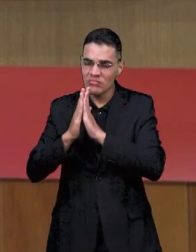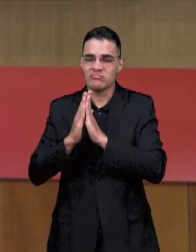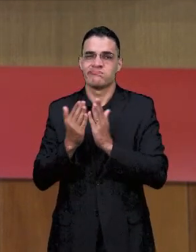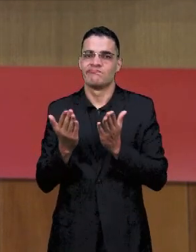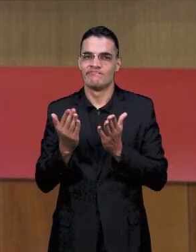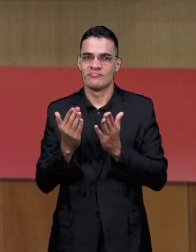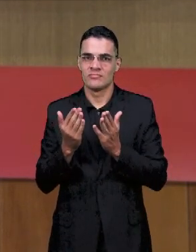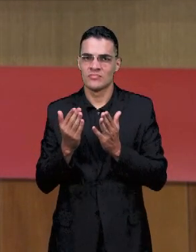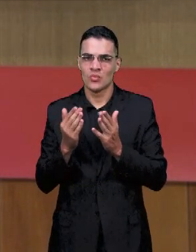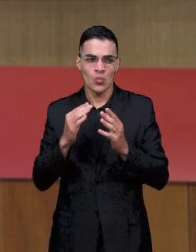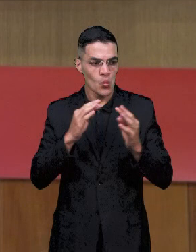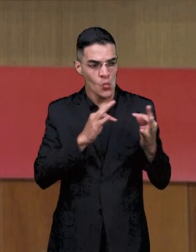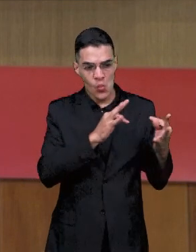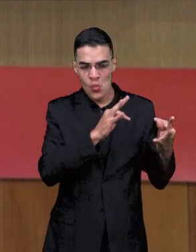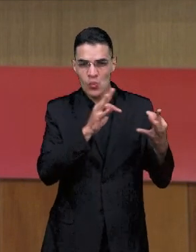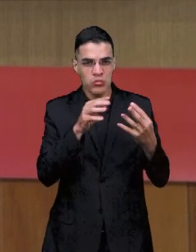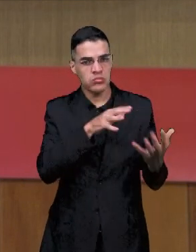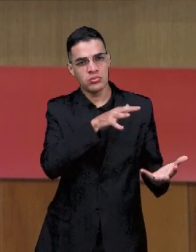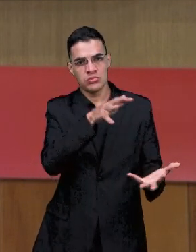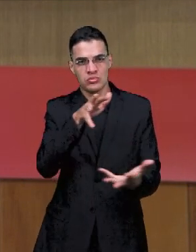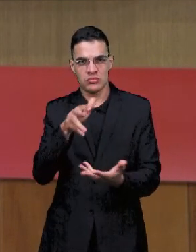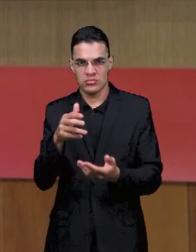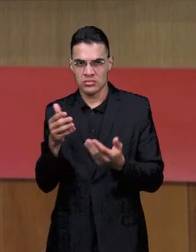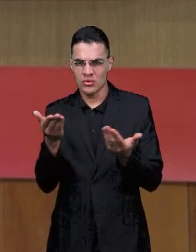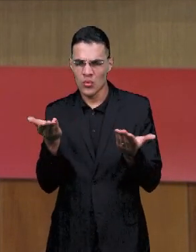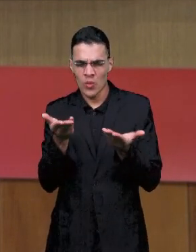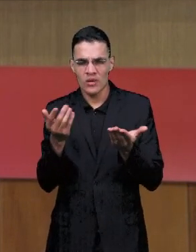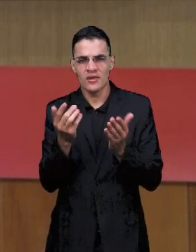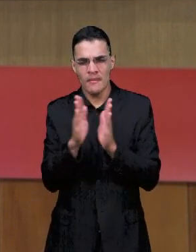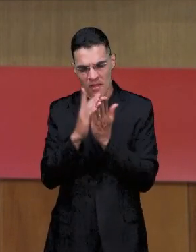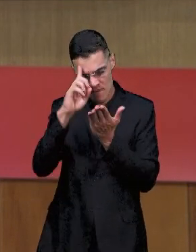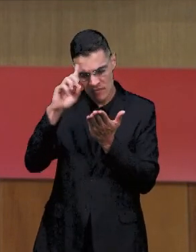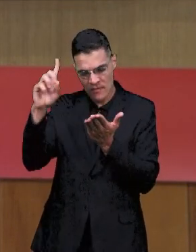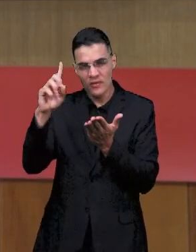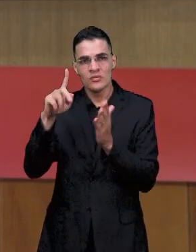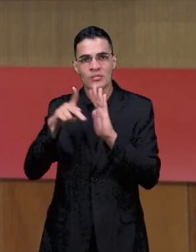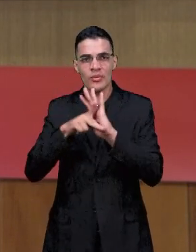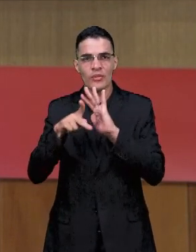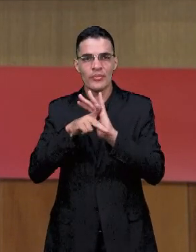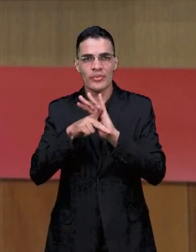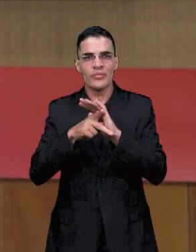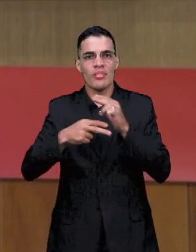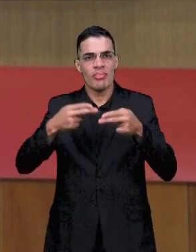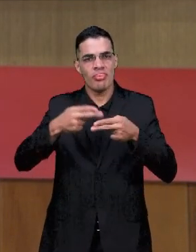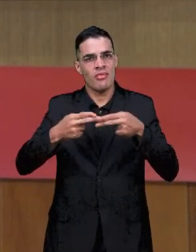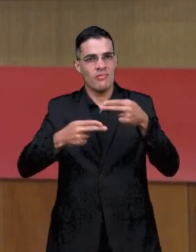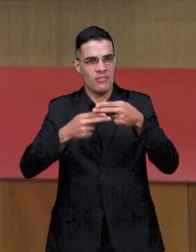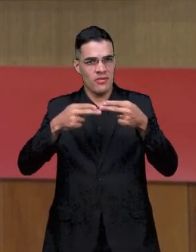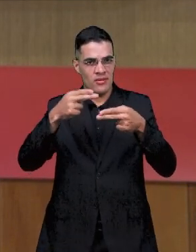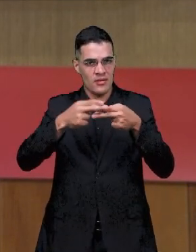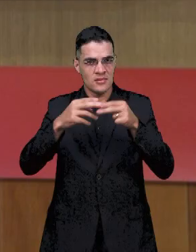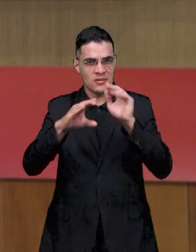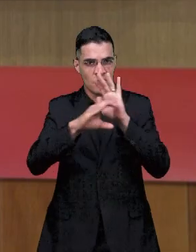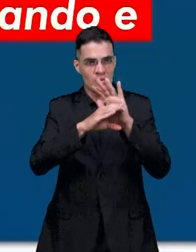нуждаемся как нельзя больше в молитве. Давайте прочитаем книга Неемии.